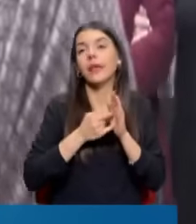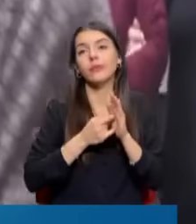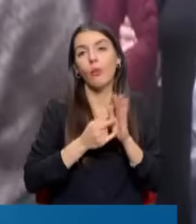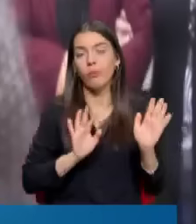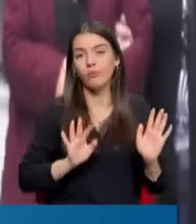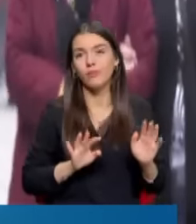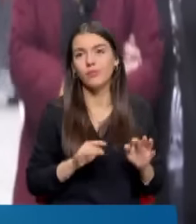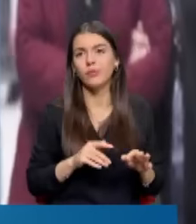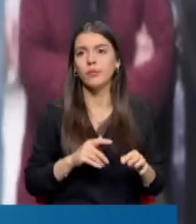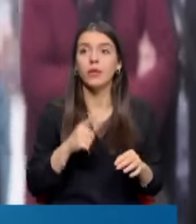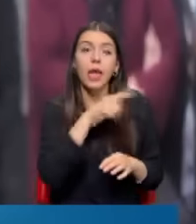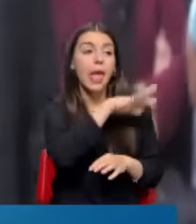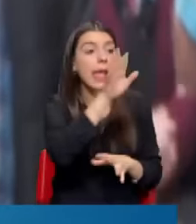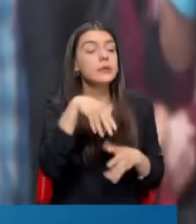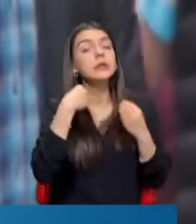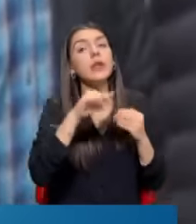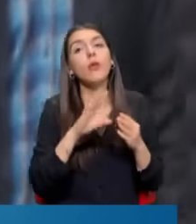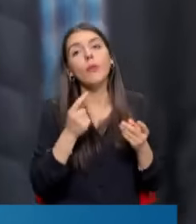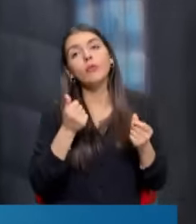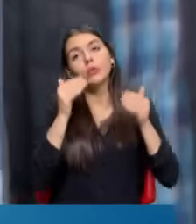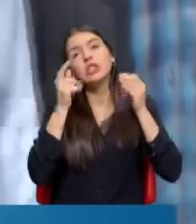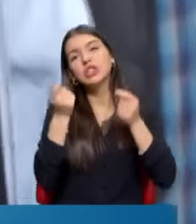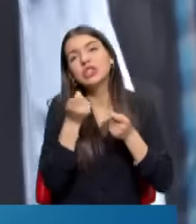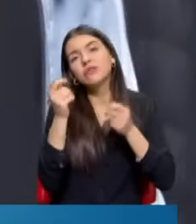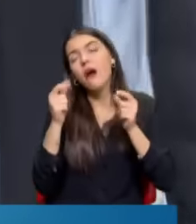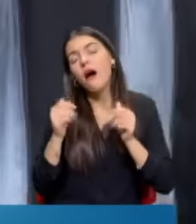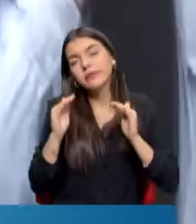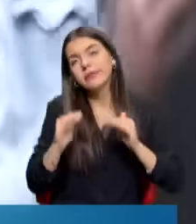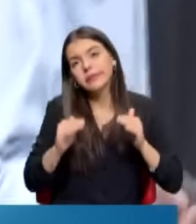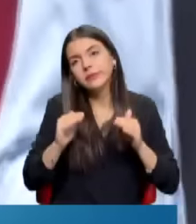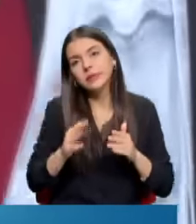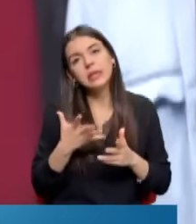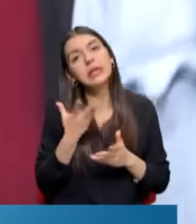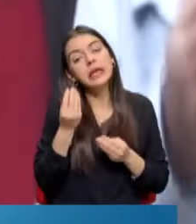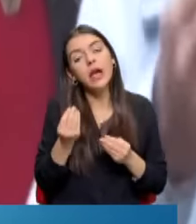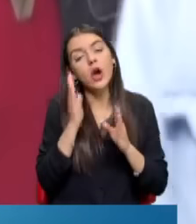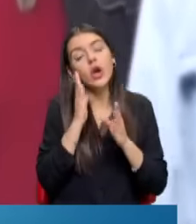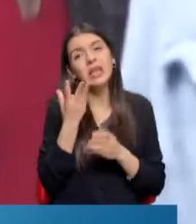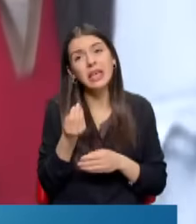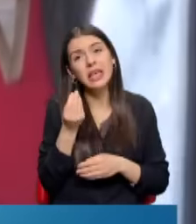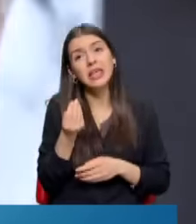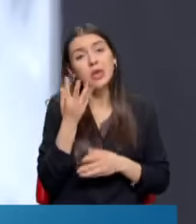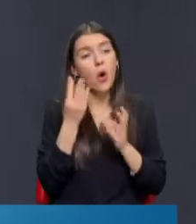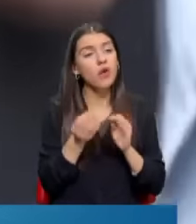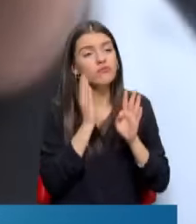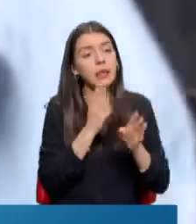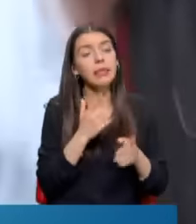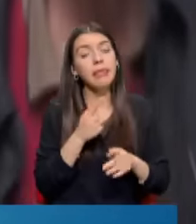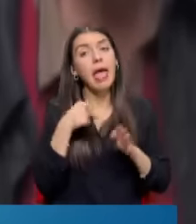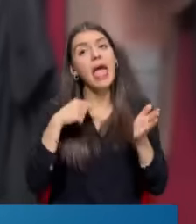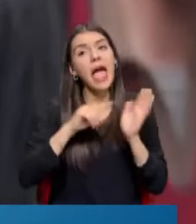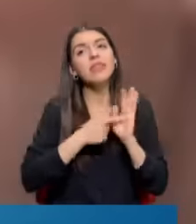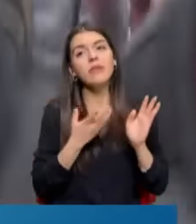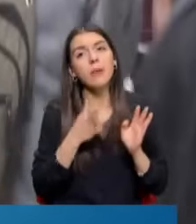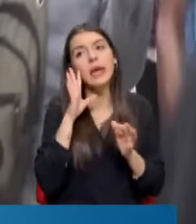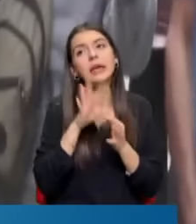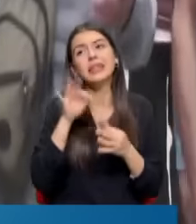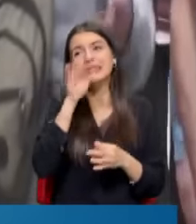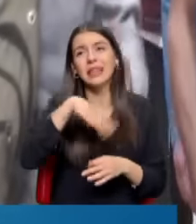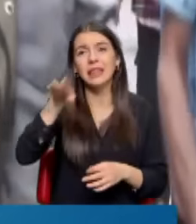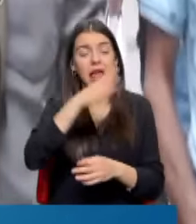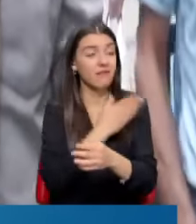geneli durgun olduğu için bizim de durgun yani. İnşallah iyi olacak diye hedefliyoruz ama zor. Yani milletin cebinde para yok. Yani geçim